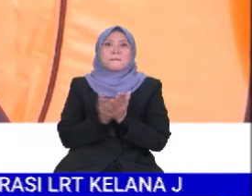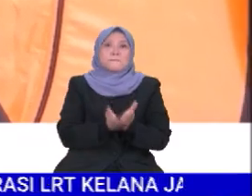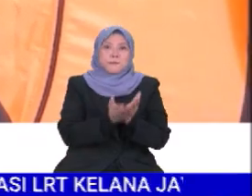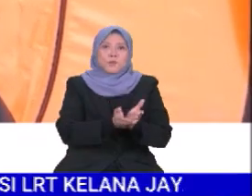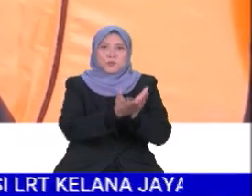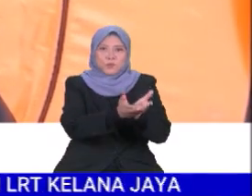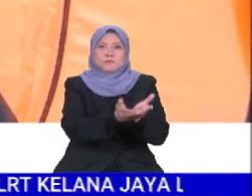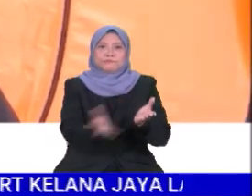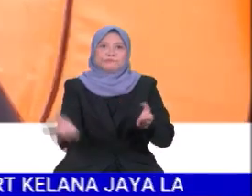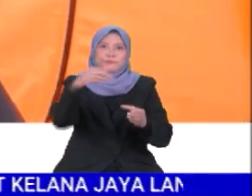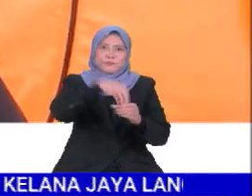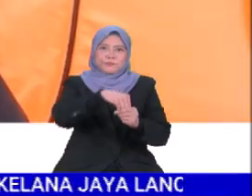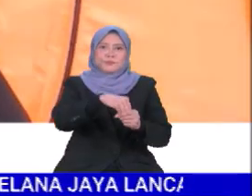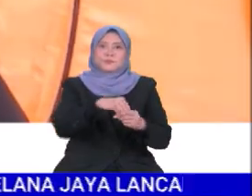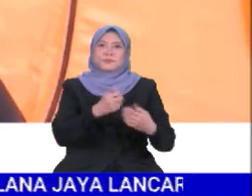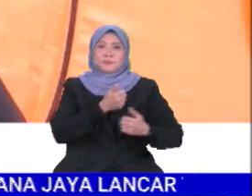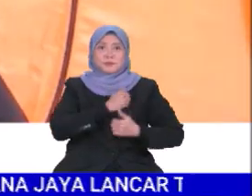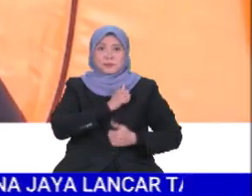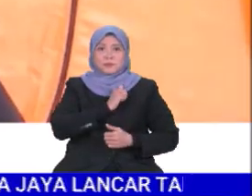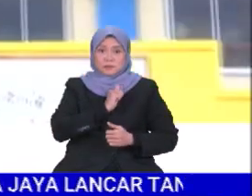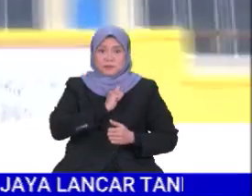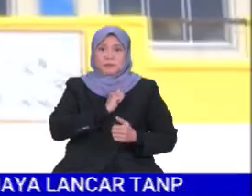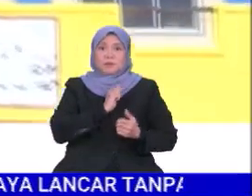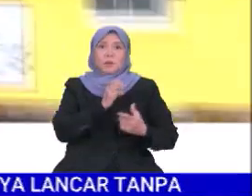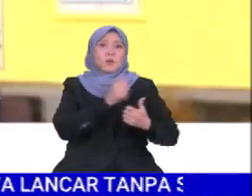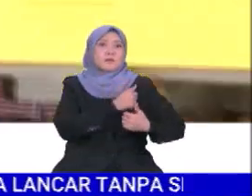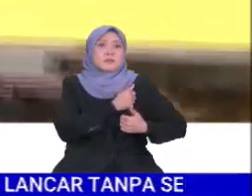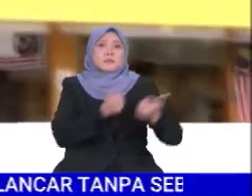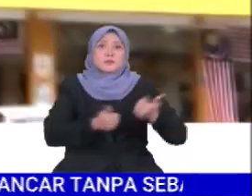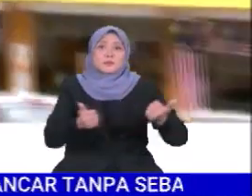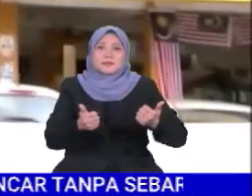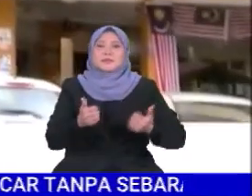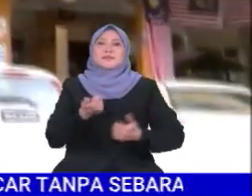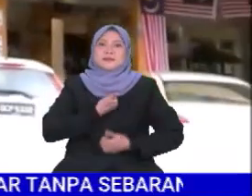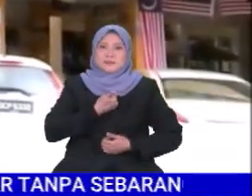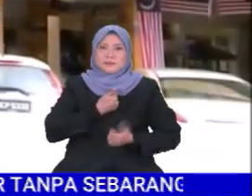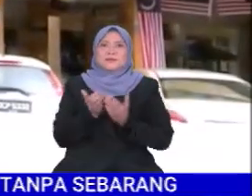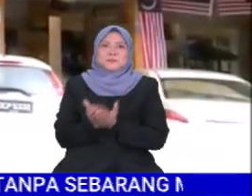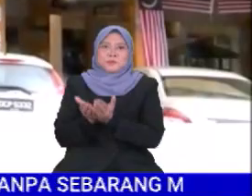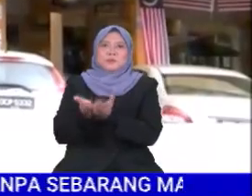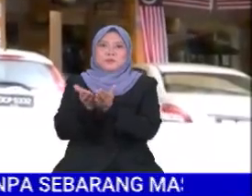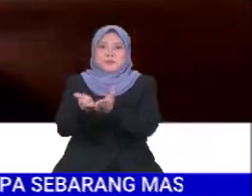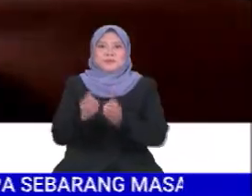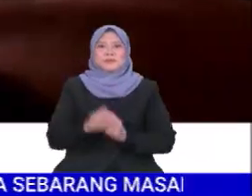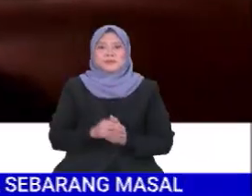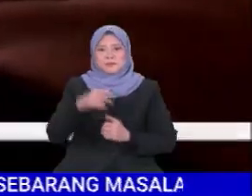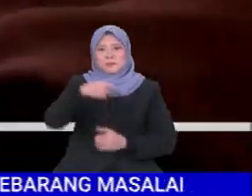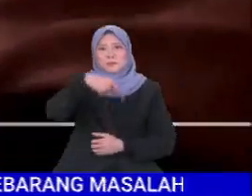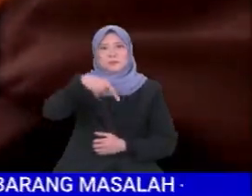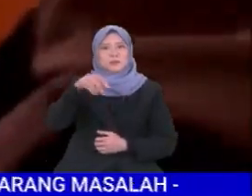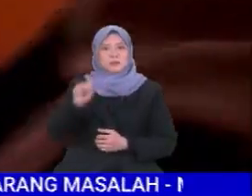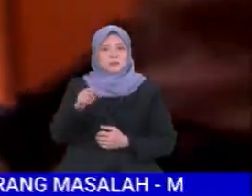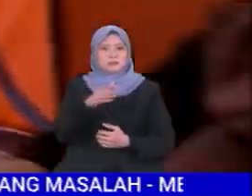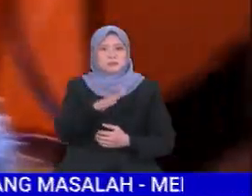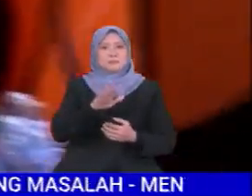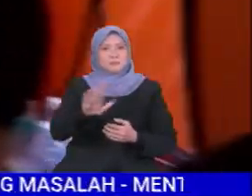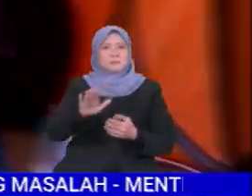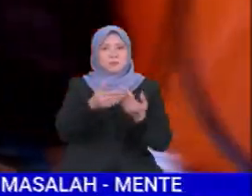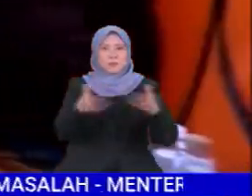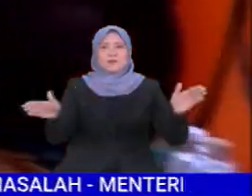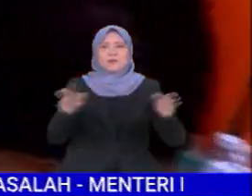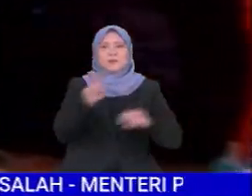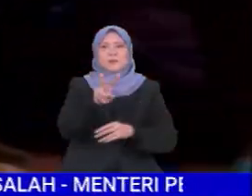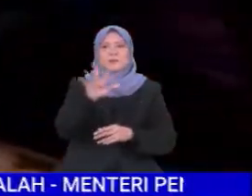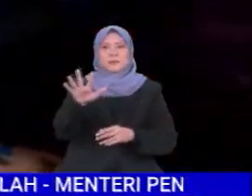marinya. Buk APM ke buk sendiri? Buk sendiri seomu. SK Kedai Tanjung merupakan PPS yang dibuka petang semalam menempatkan